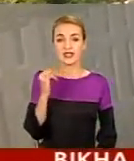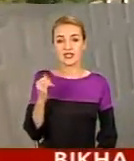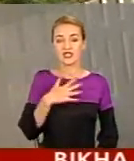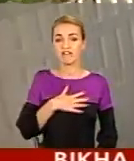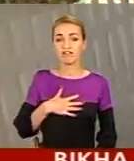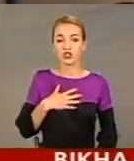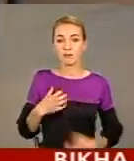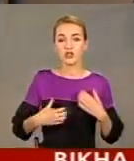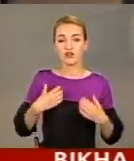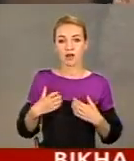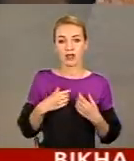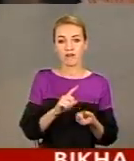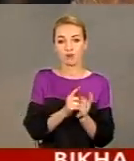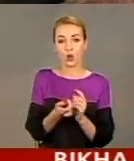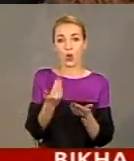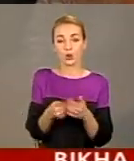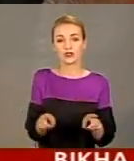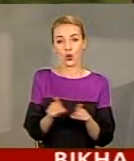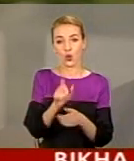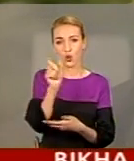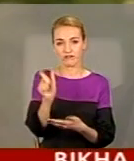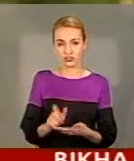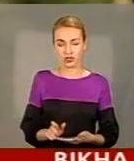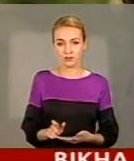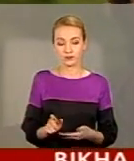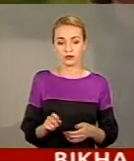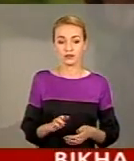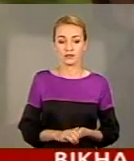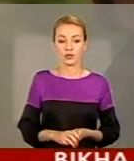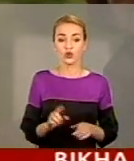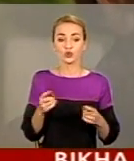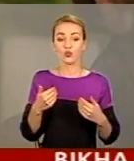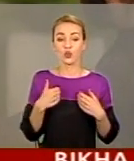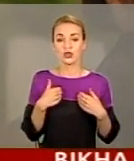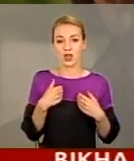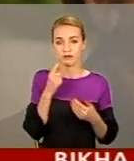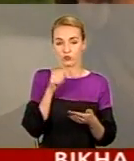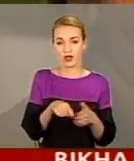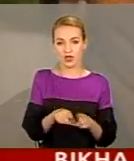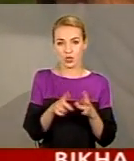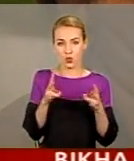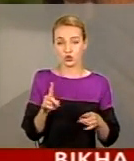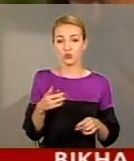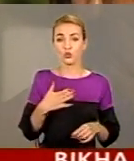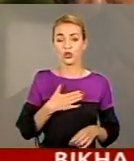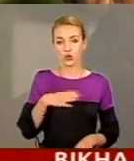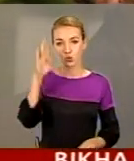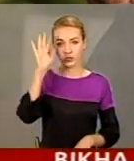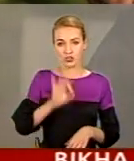вічі і переживання вилилися ось такого вірша. Чому нас спіткувало таке горе? Чому так наш хлопчик заболів?